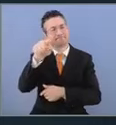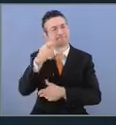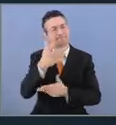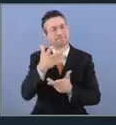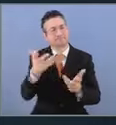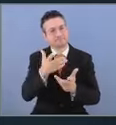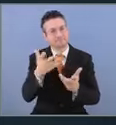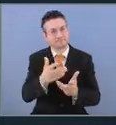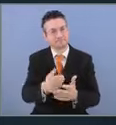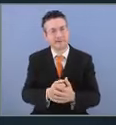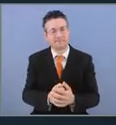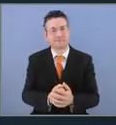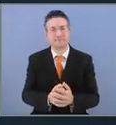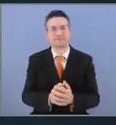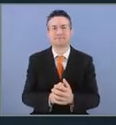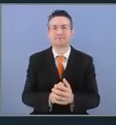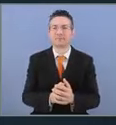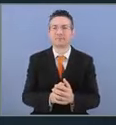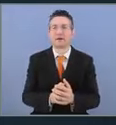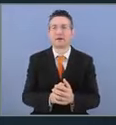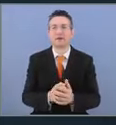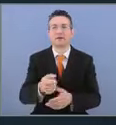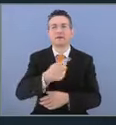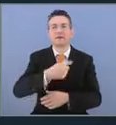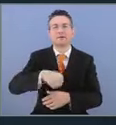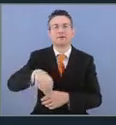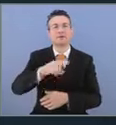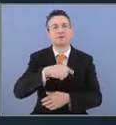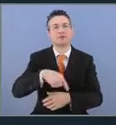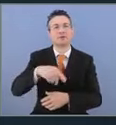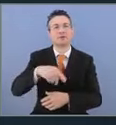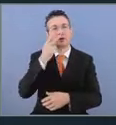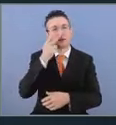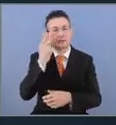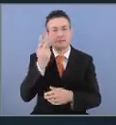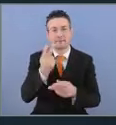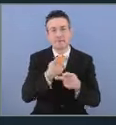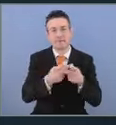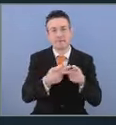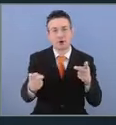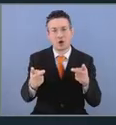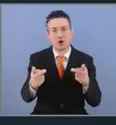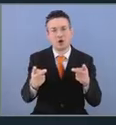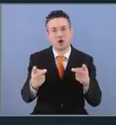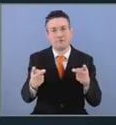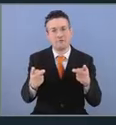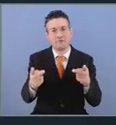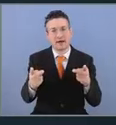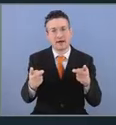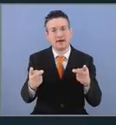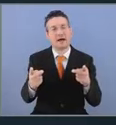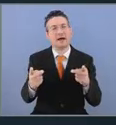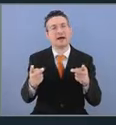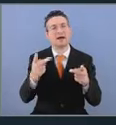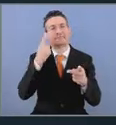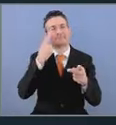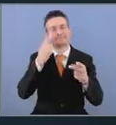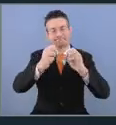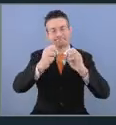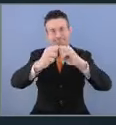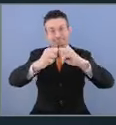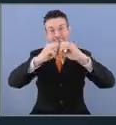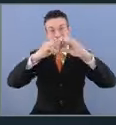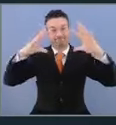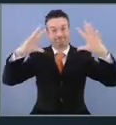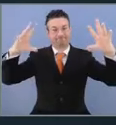che riuscire a buttare una, a dare una fare sostanzialmente uno zoom su quelli che potrebbero